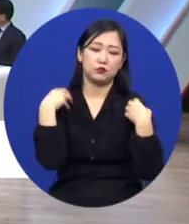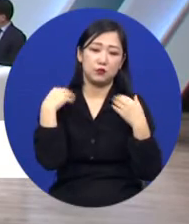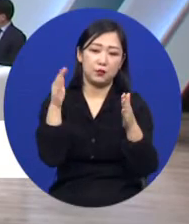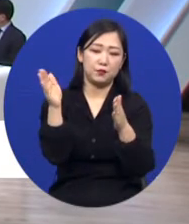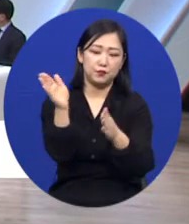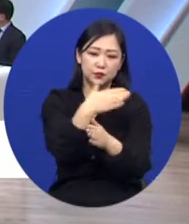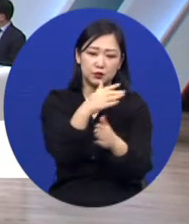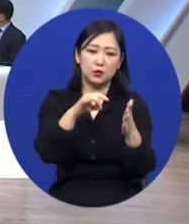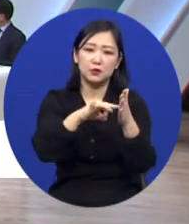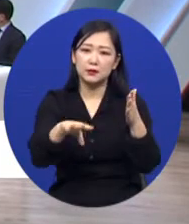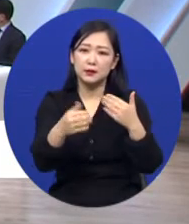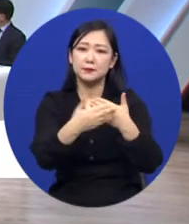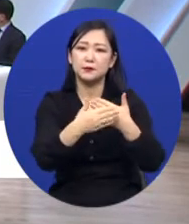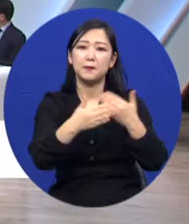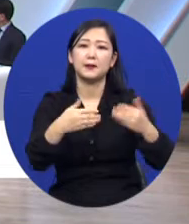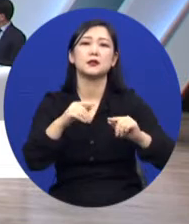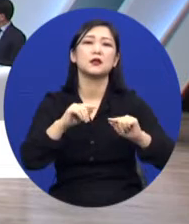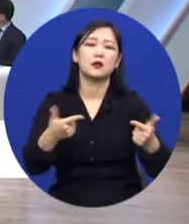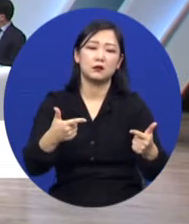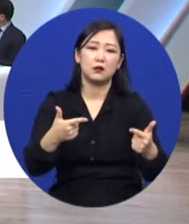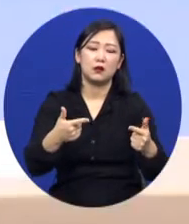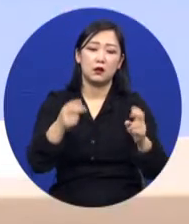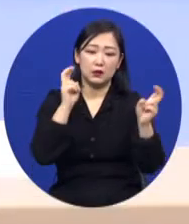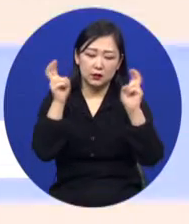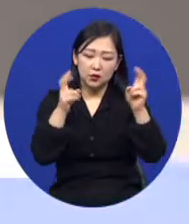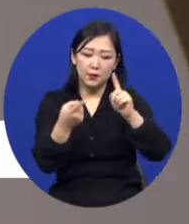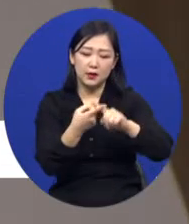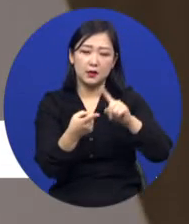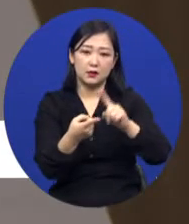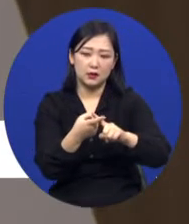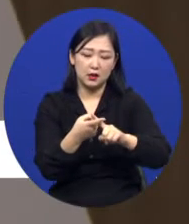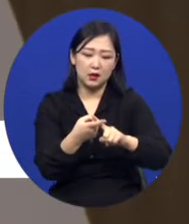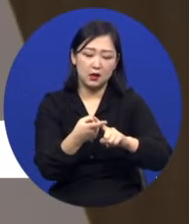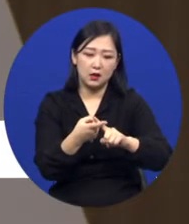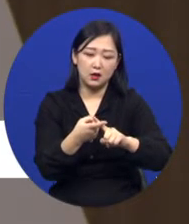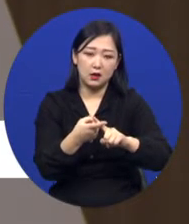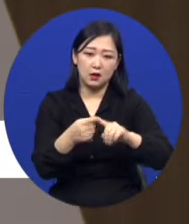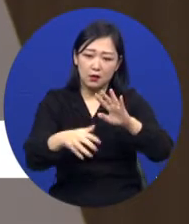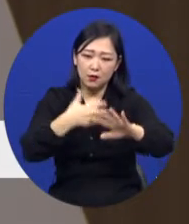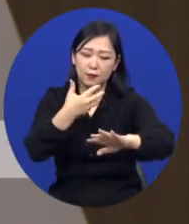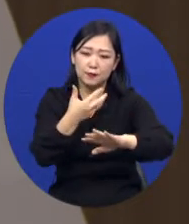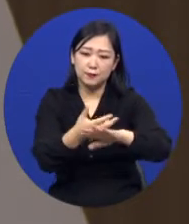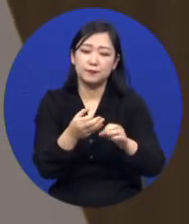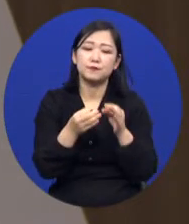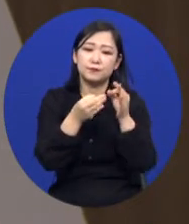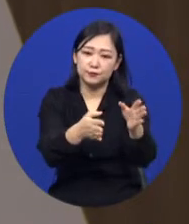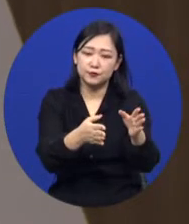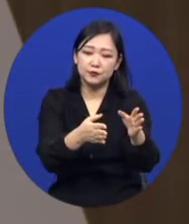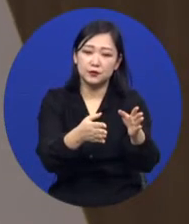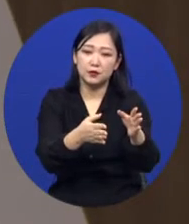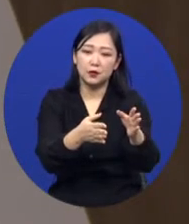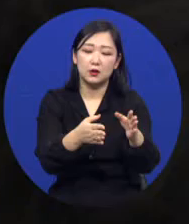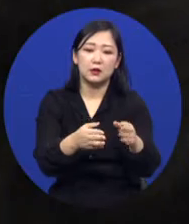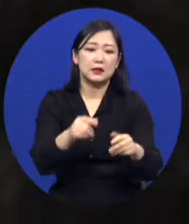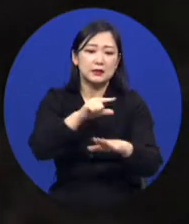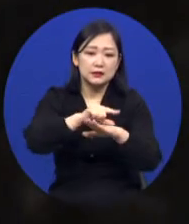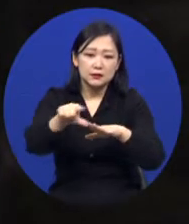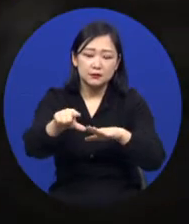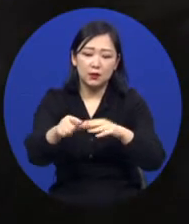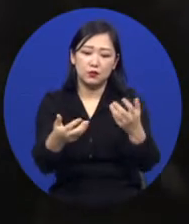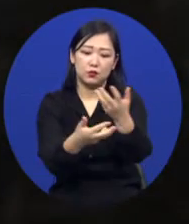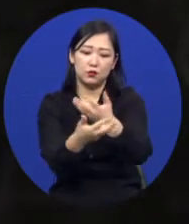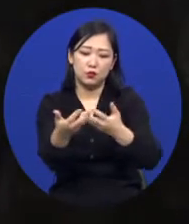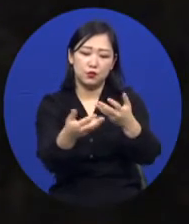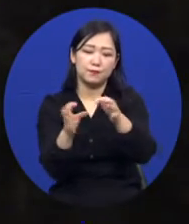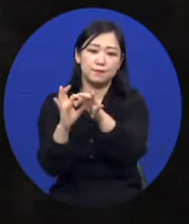교부세를 지원받지 않는다면서 기업에 대한 과감한 금융지원과 교육투자 등 인프라 구축으로 지방의 선순환